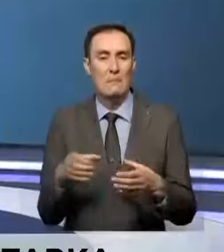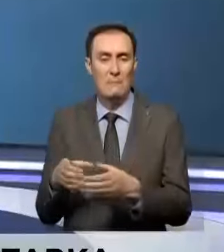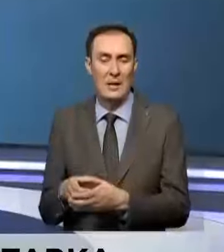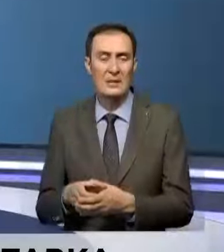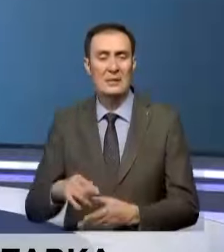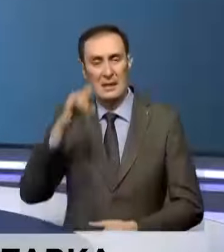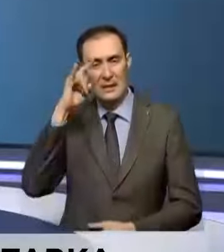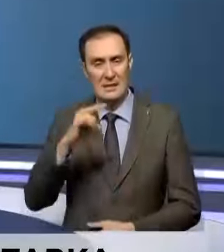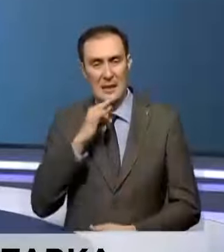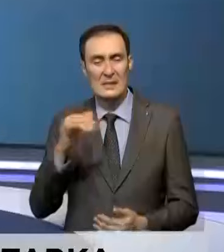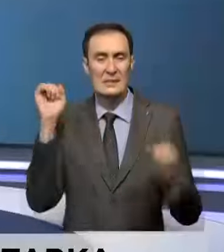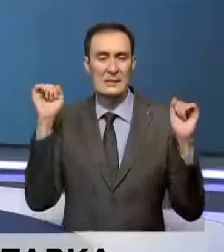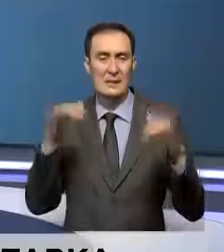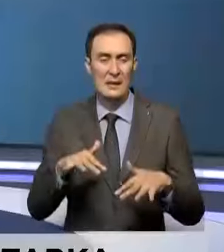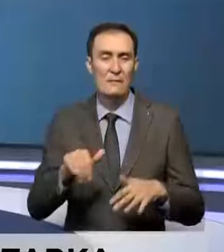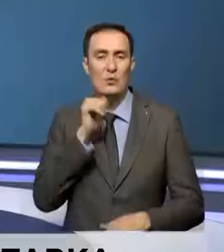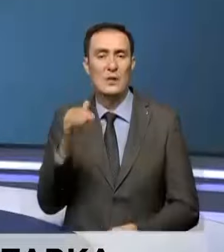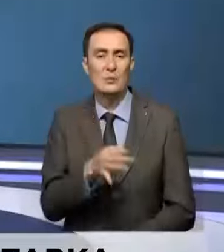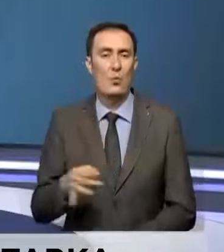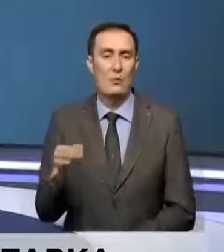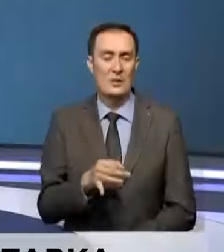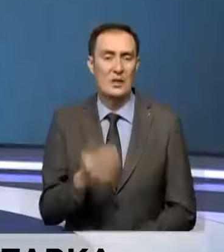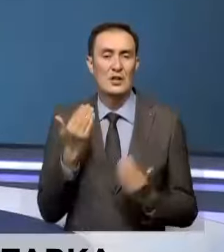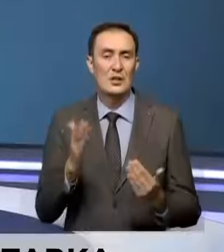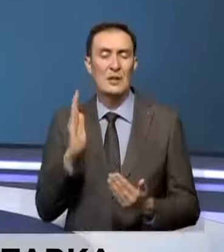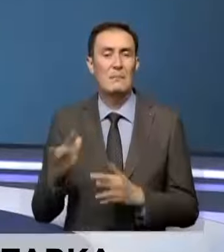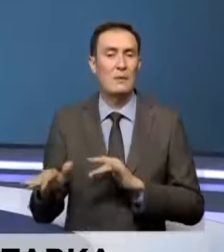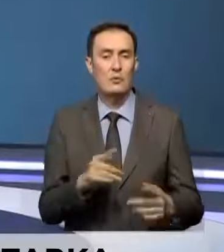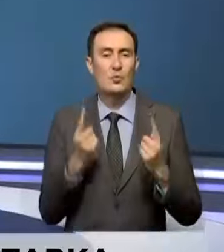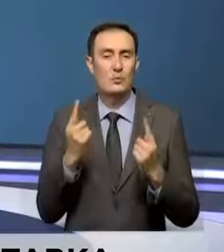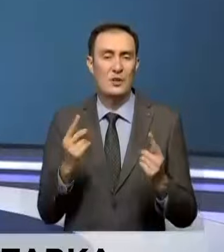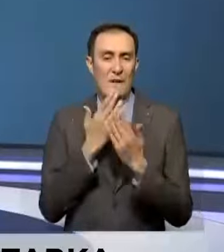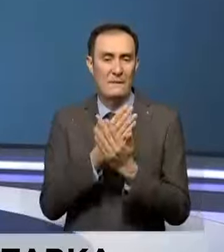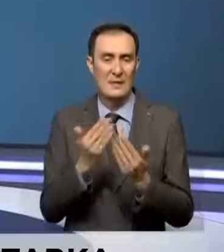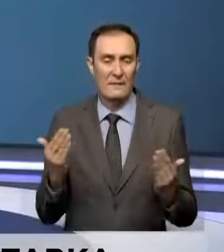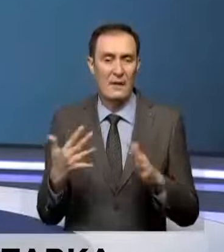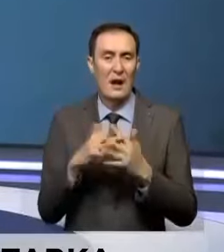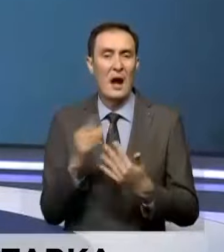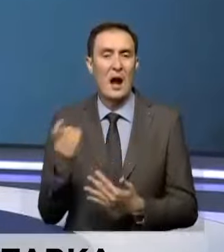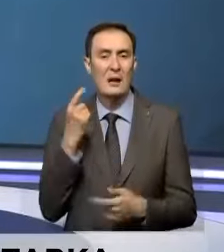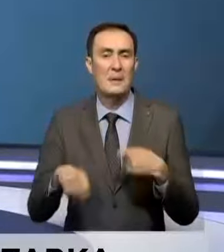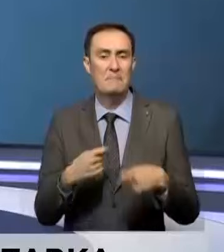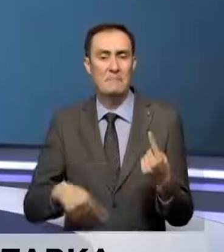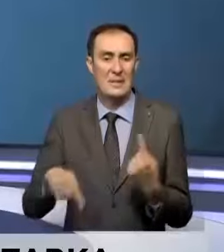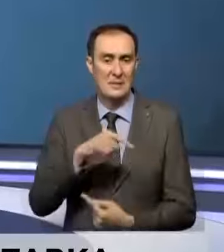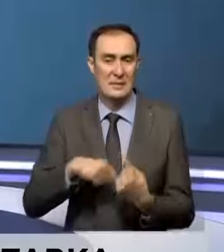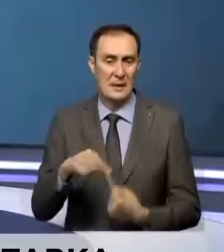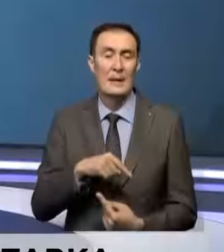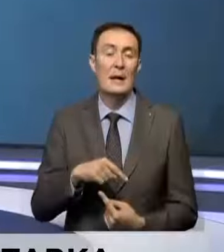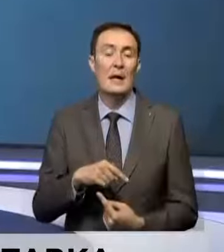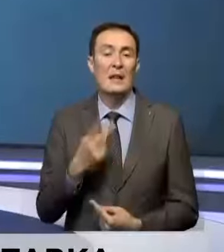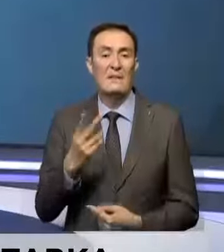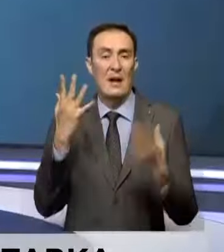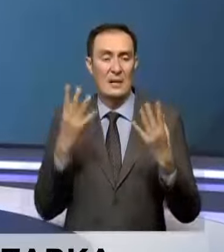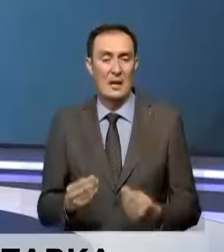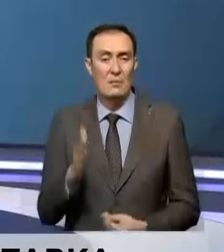Сельхозтоваропроизводители со всей страны съехались в Кустанайскую область. Там проходит одна из крупнейших выставок агробизнеса «Жанадала Гриндей».